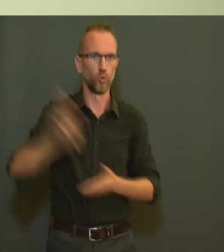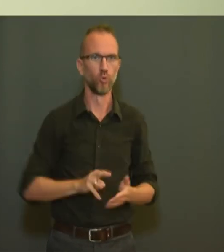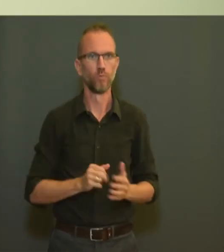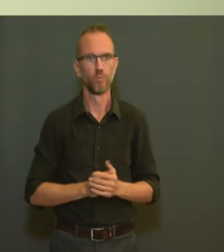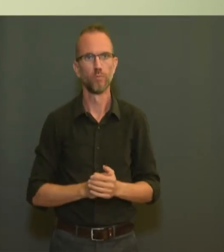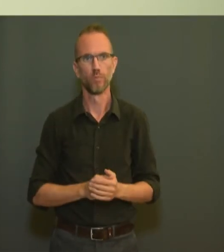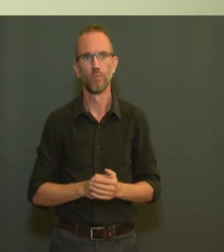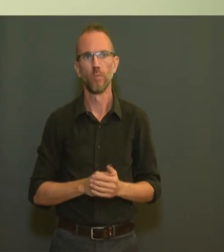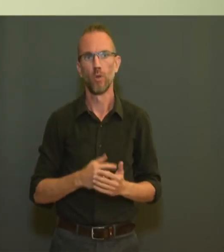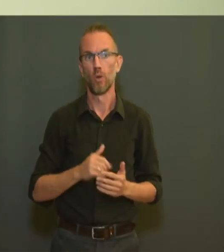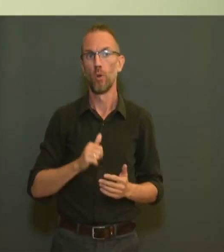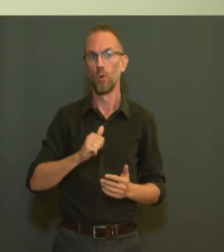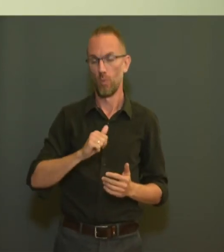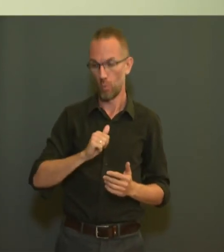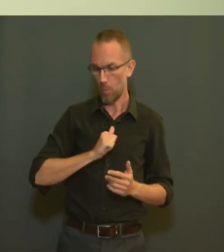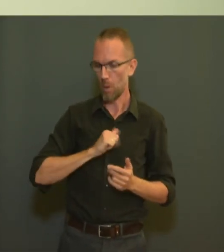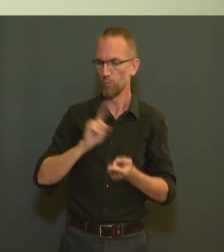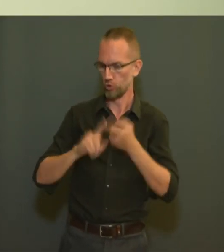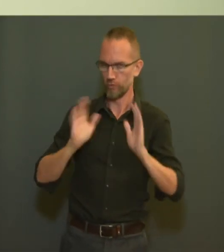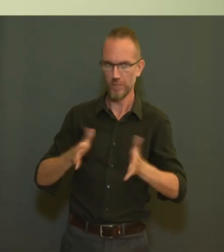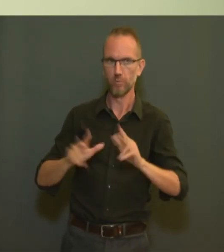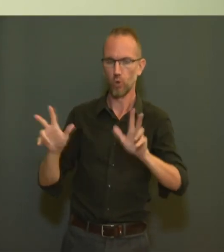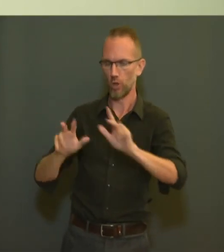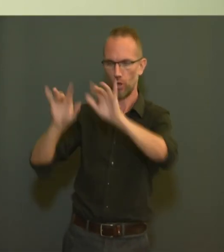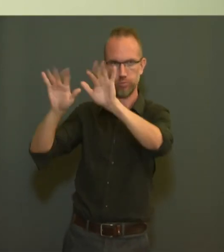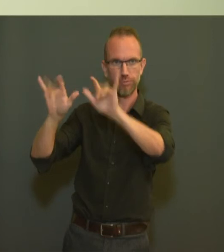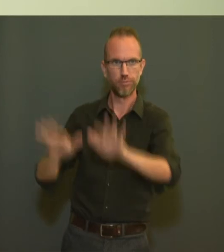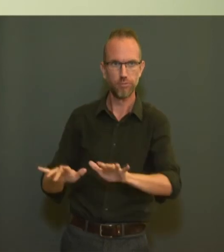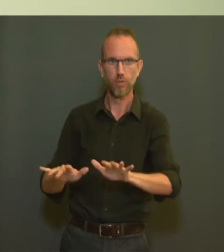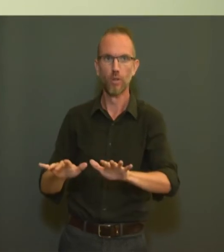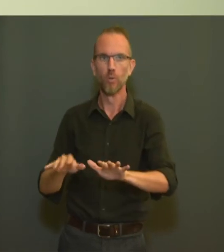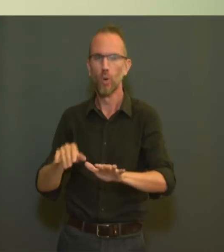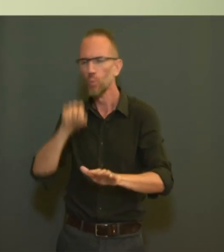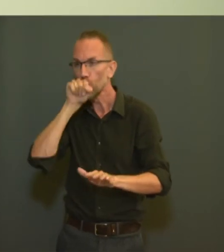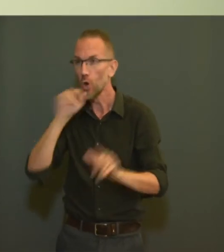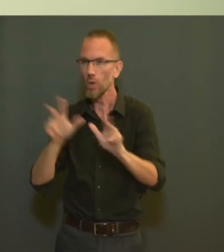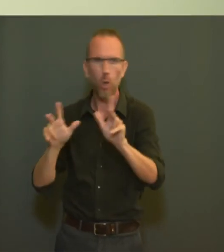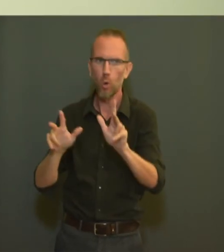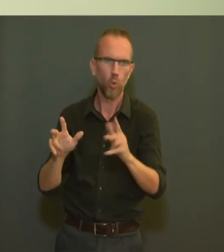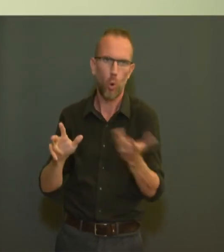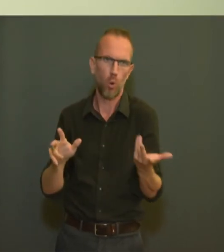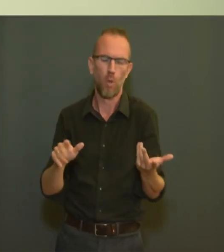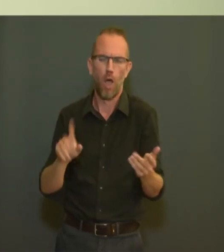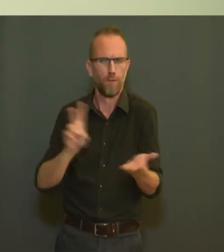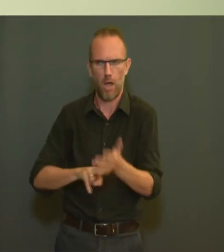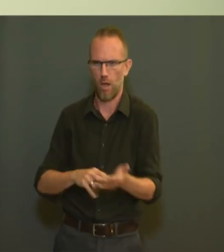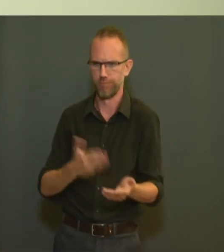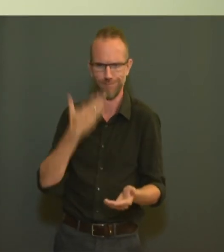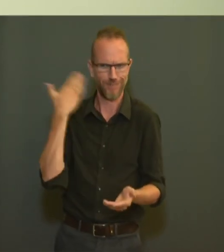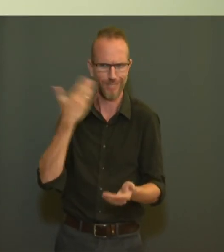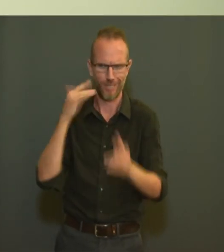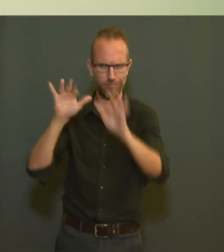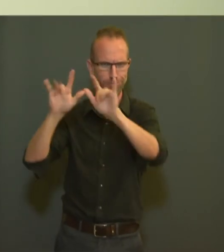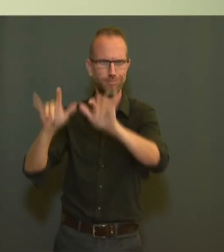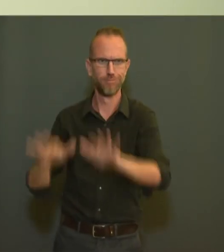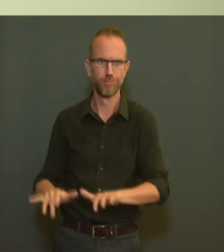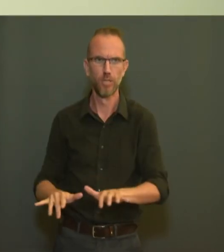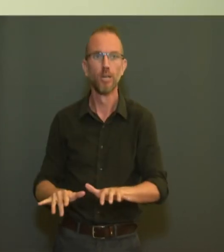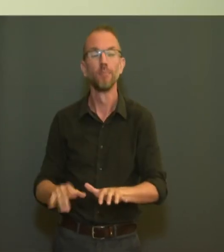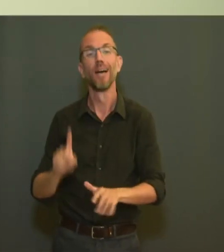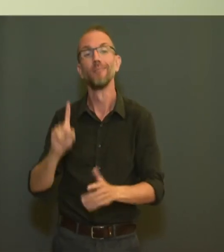suis loin d'être un fanat de l'informatique. Il nécessite que vous ayez votre carte d'identité ou votre passeport, parce qu'on vous demandera